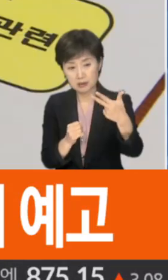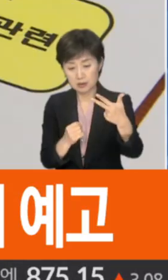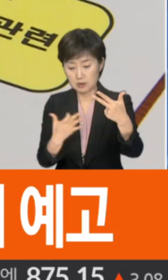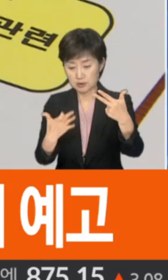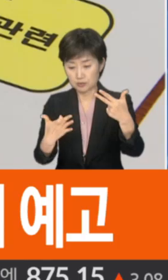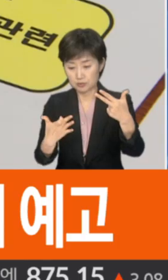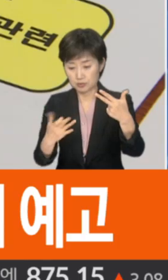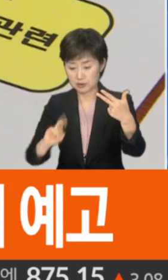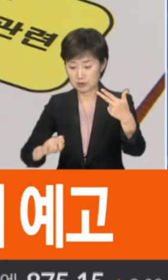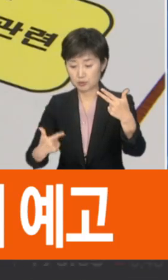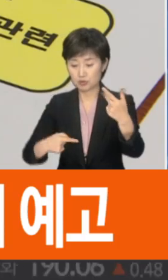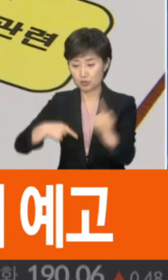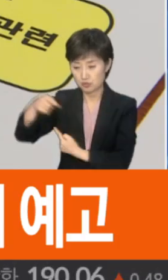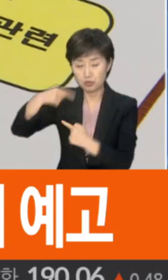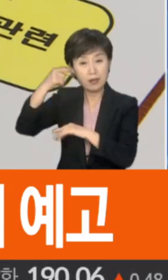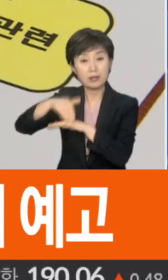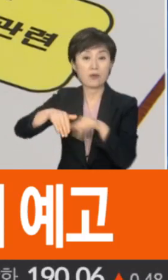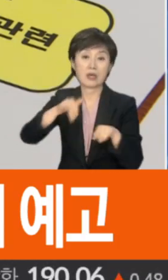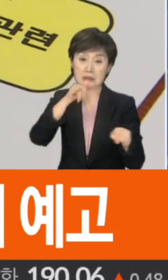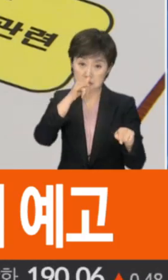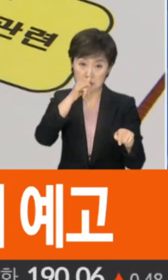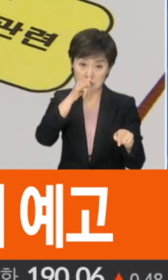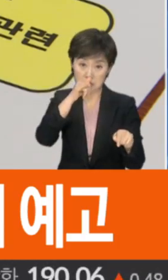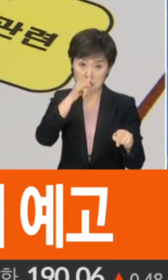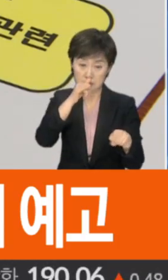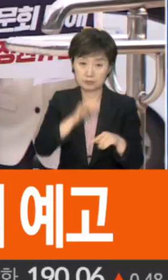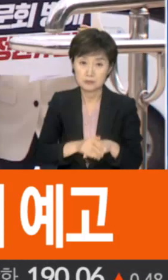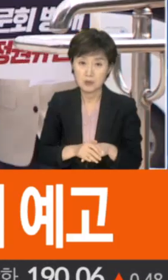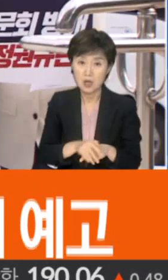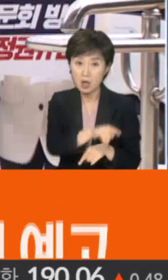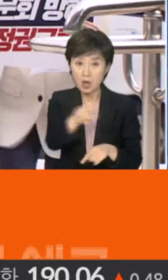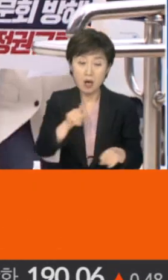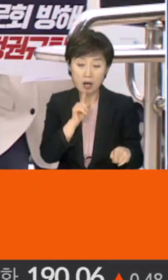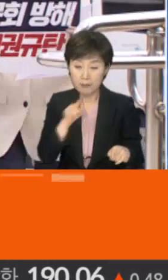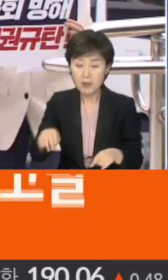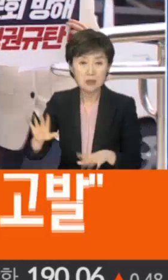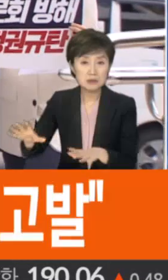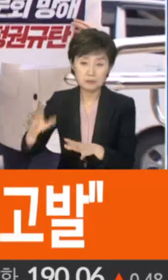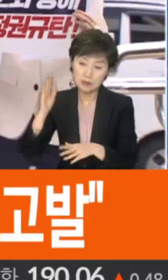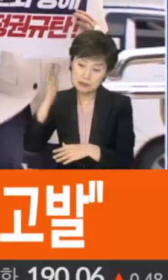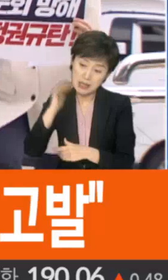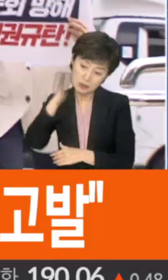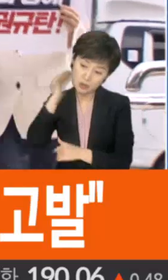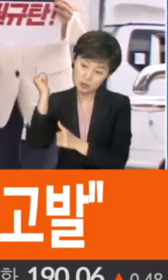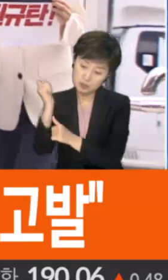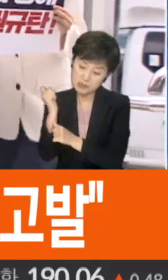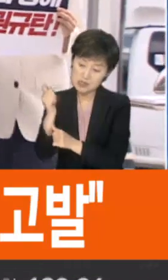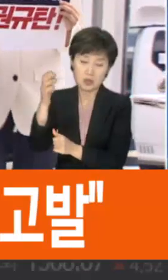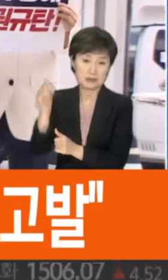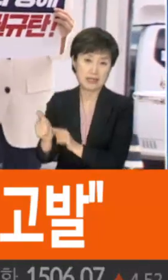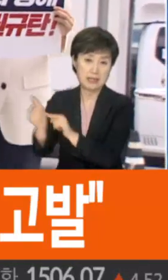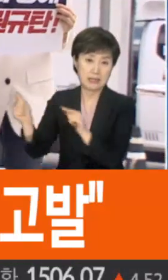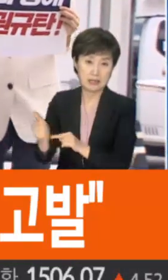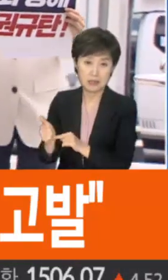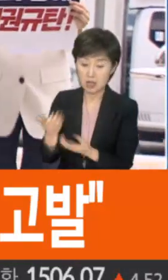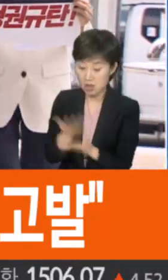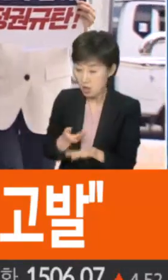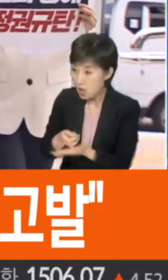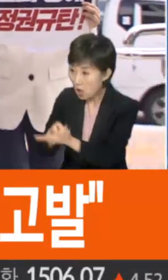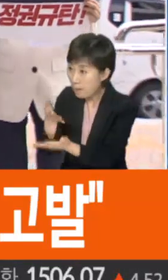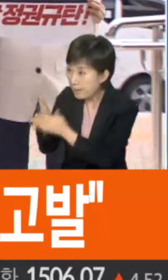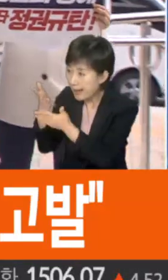26일 청문회를 강행한다는 계획인데요. 정진석 비서실장 등 청문회 출석 요구서 수령을